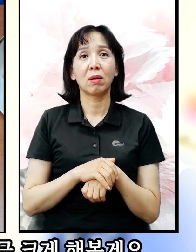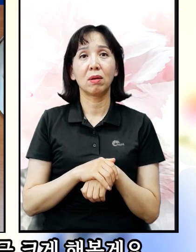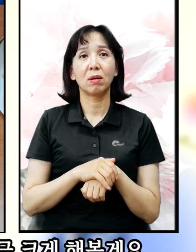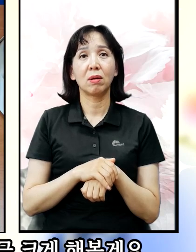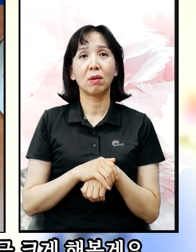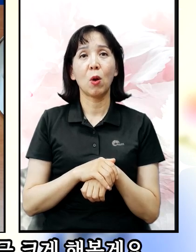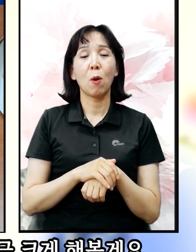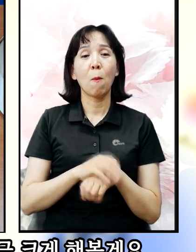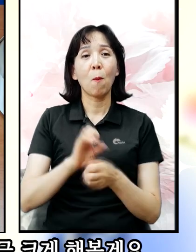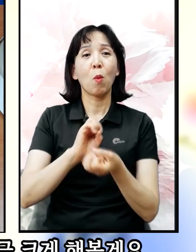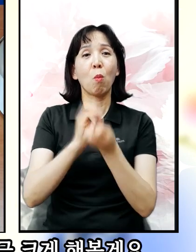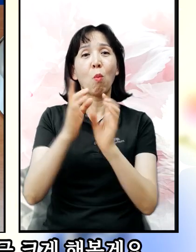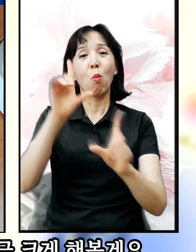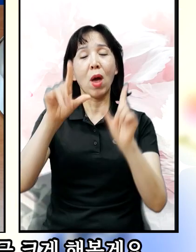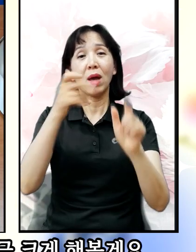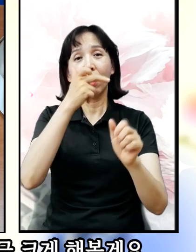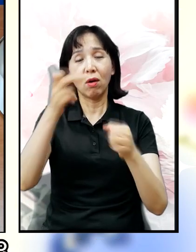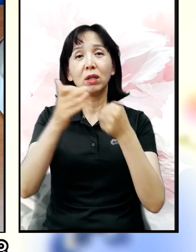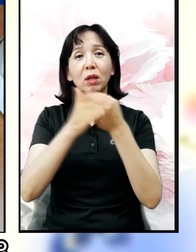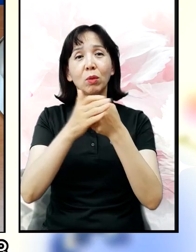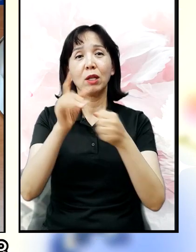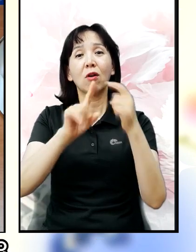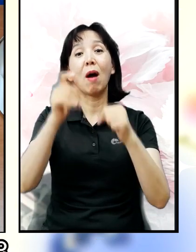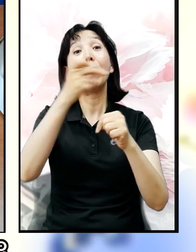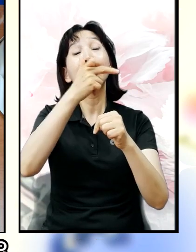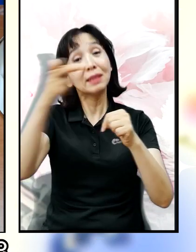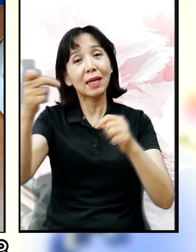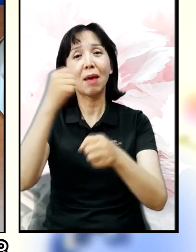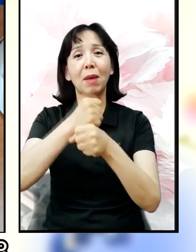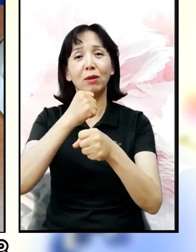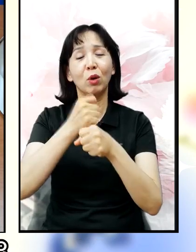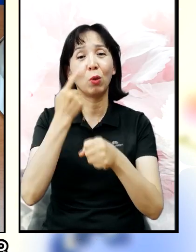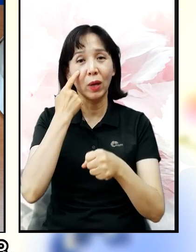크니까 원을 조금 크게 해 볼게요. 그래서